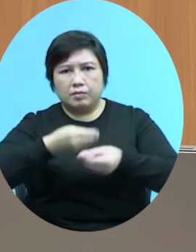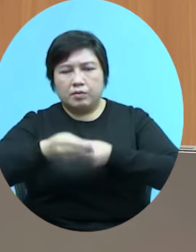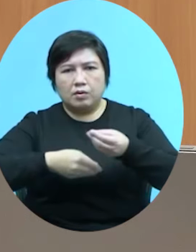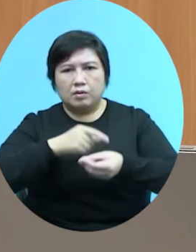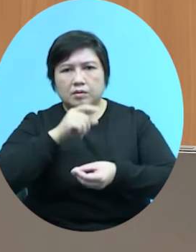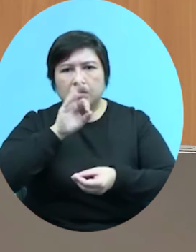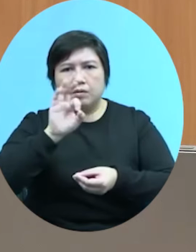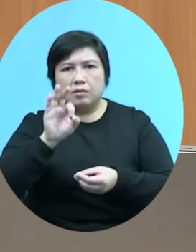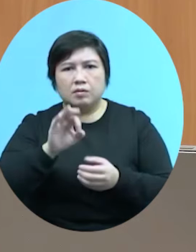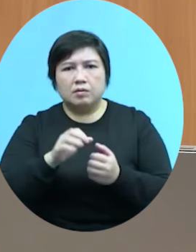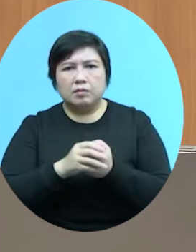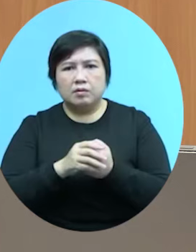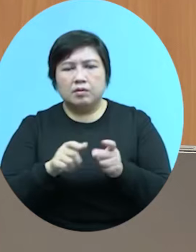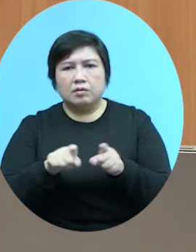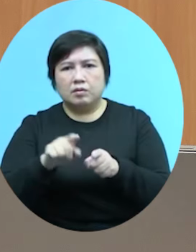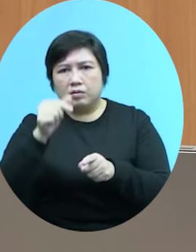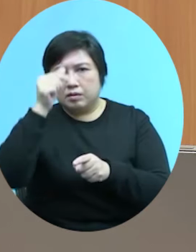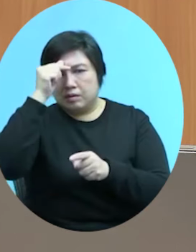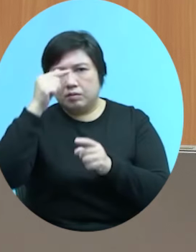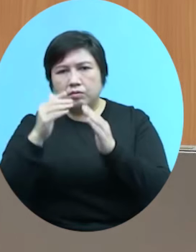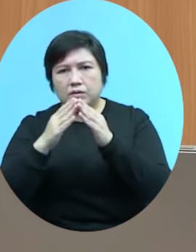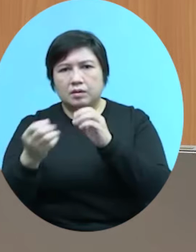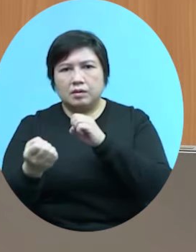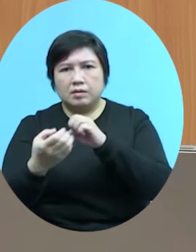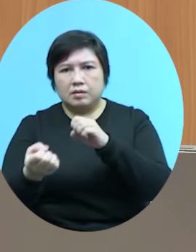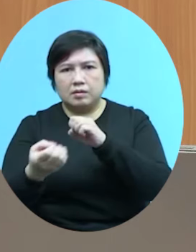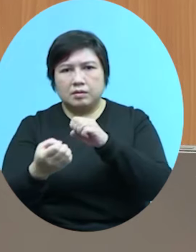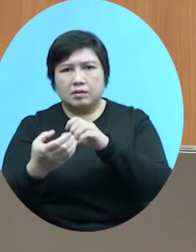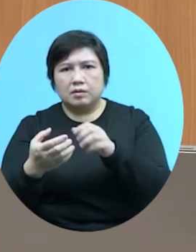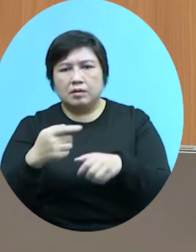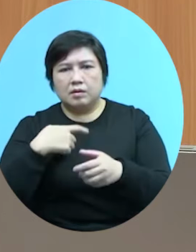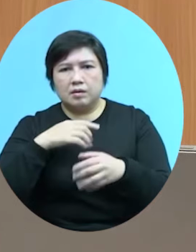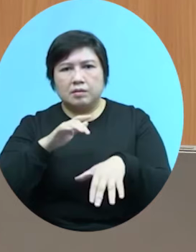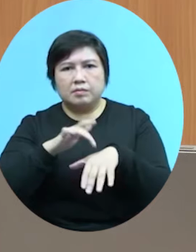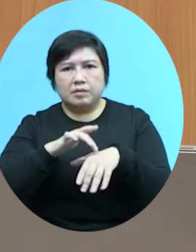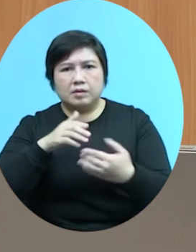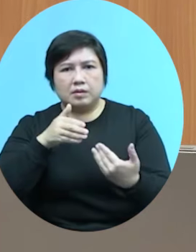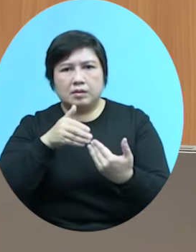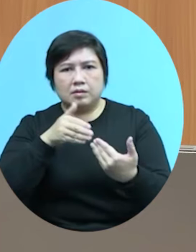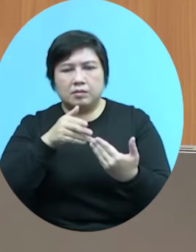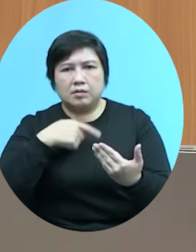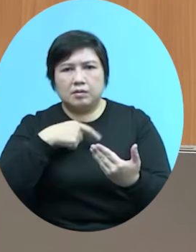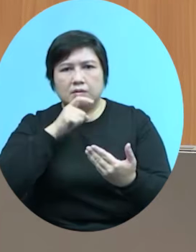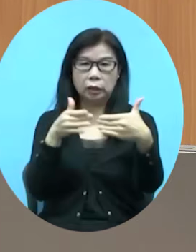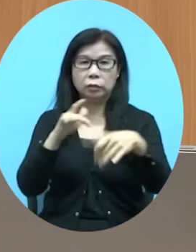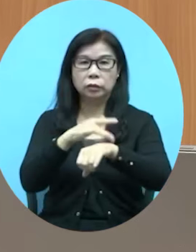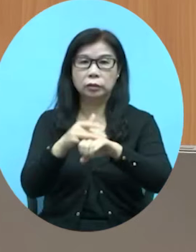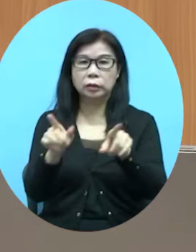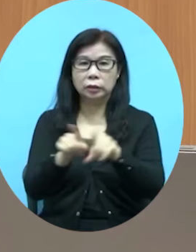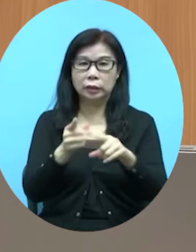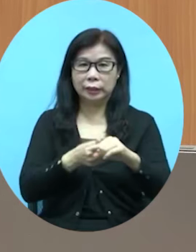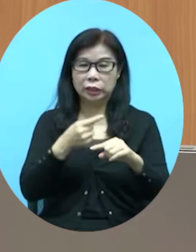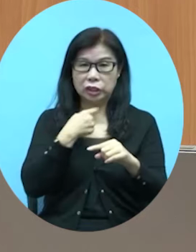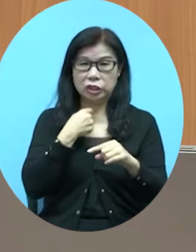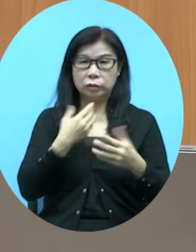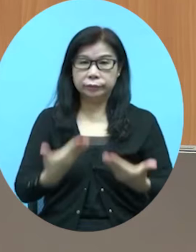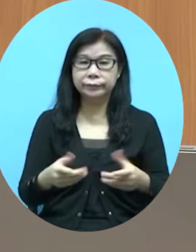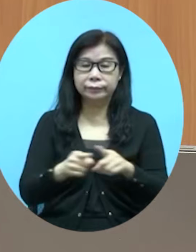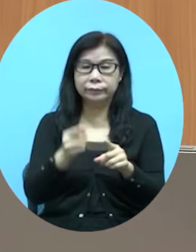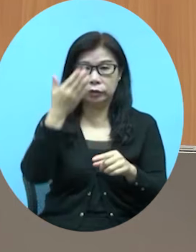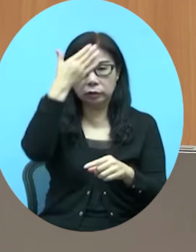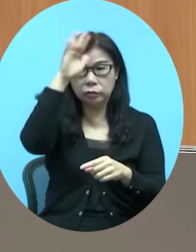都跟那間醫院商討看看有沒有一些接觸者需要檢疫當然我知道他們都